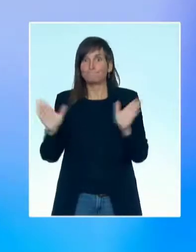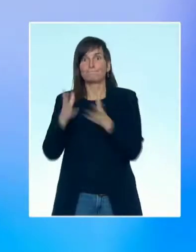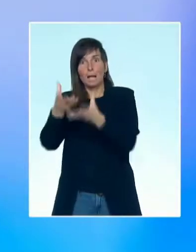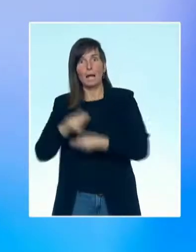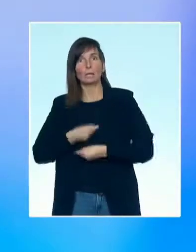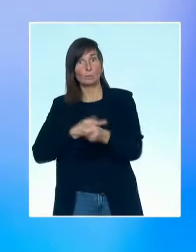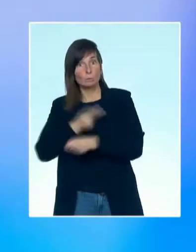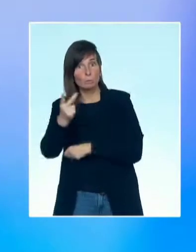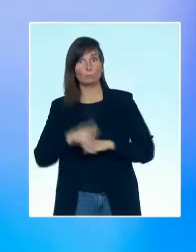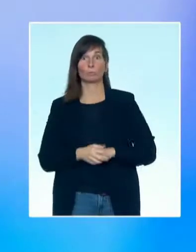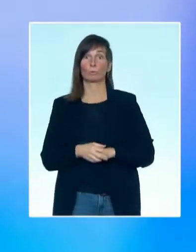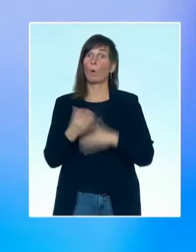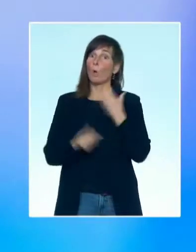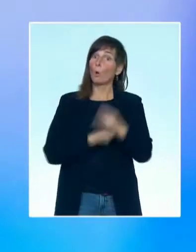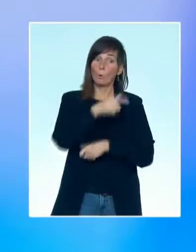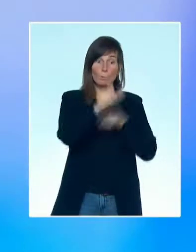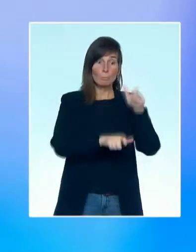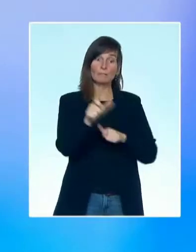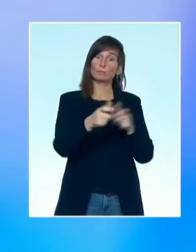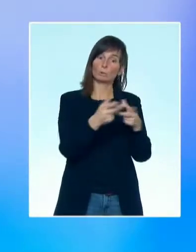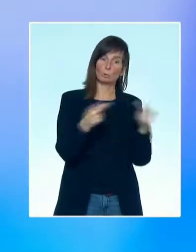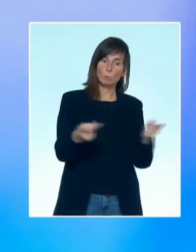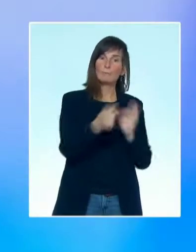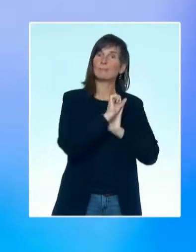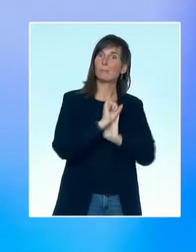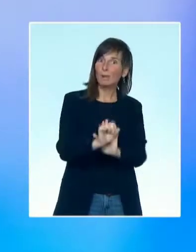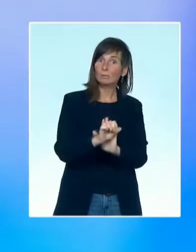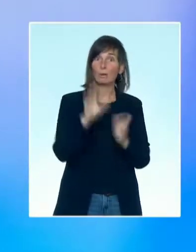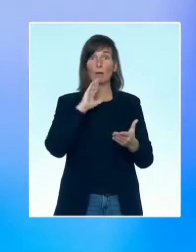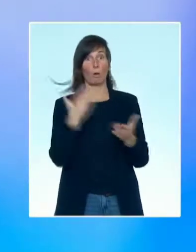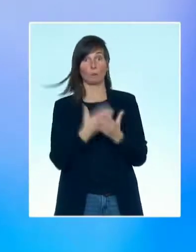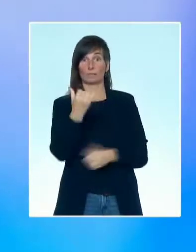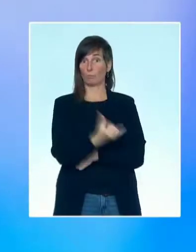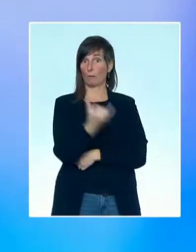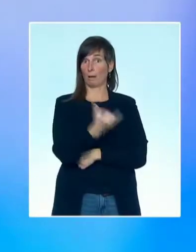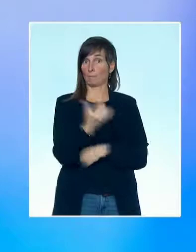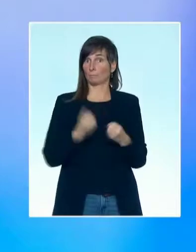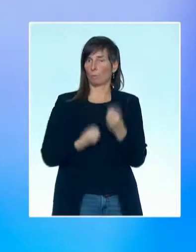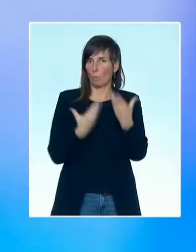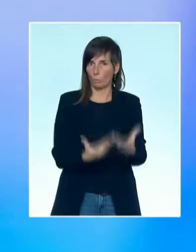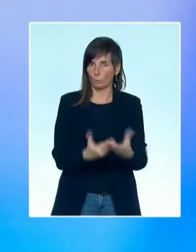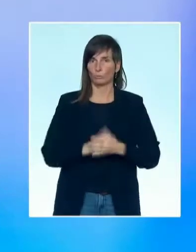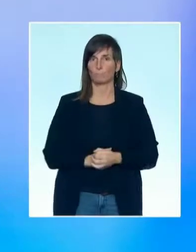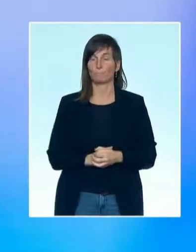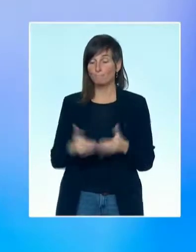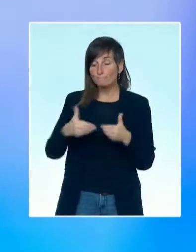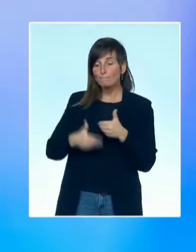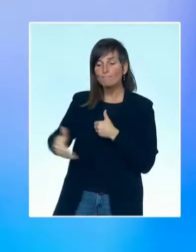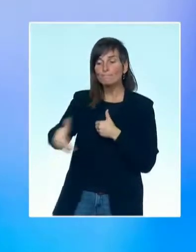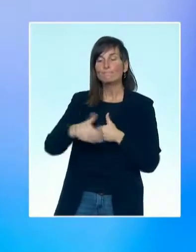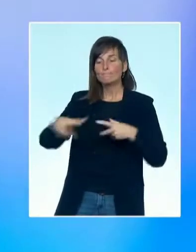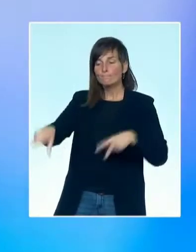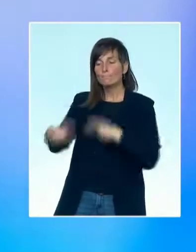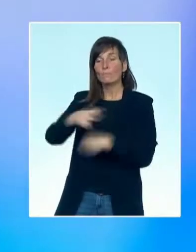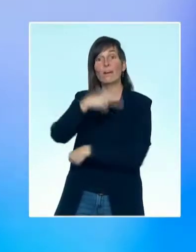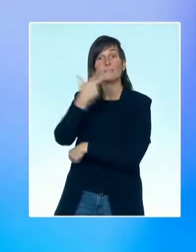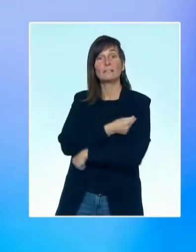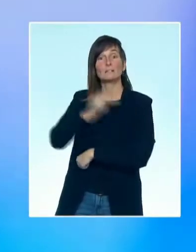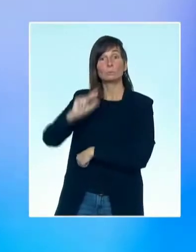publics prioritaires, des créneaux sans rendez-vous. Dans cette campagne de vaccination, nous devons veiller à ce que les personnes